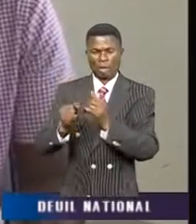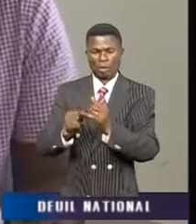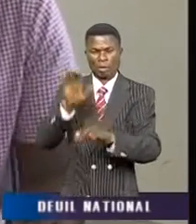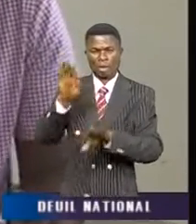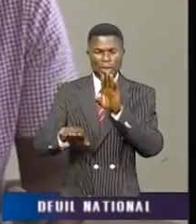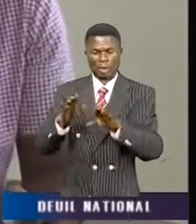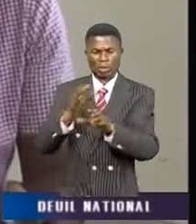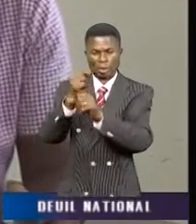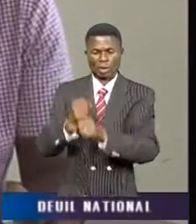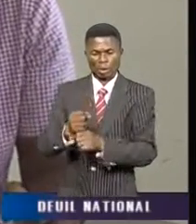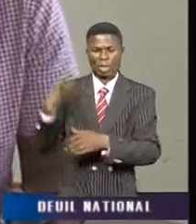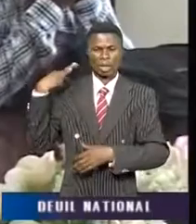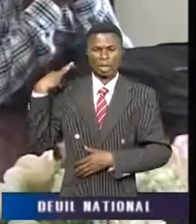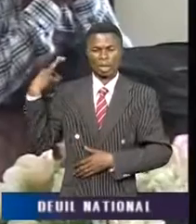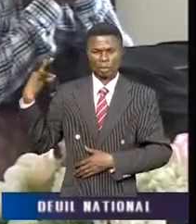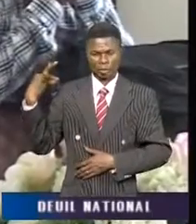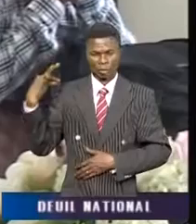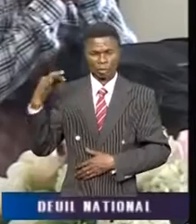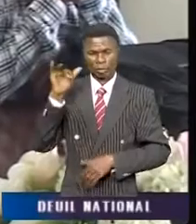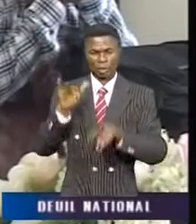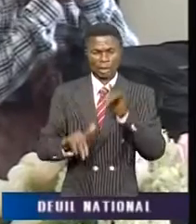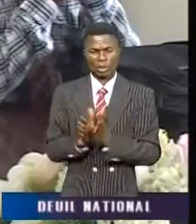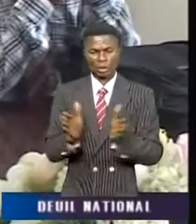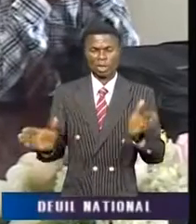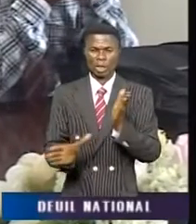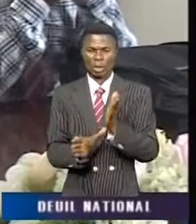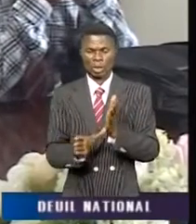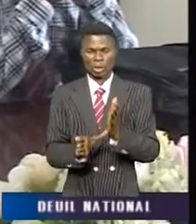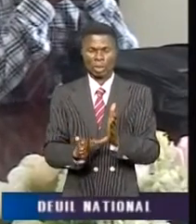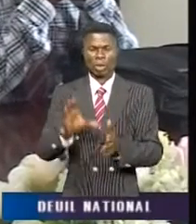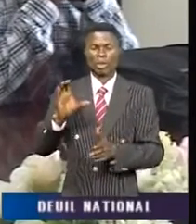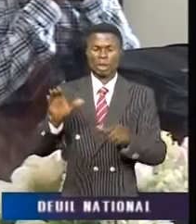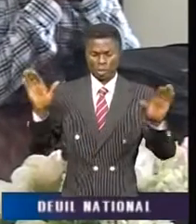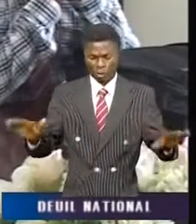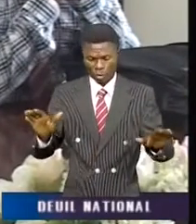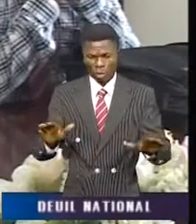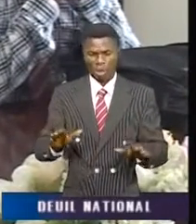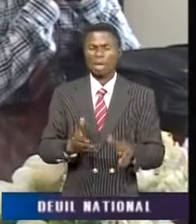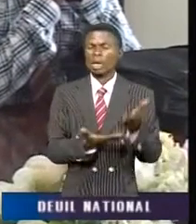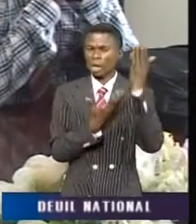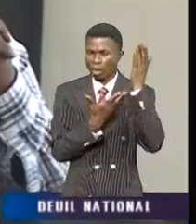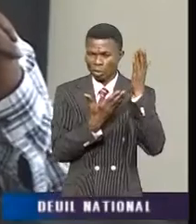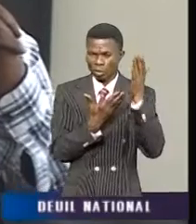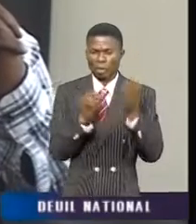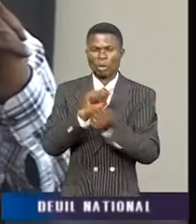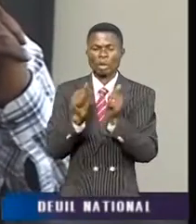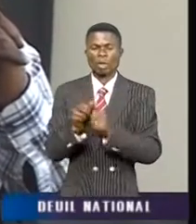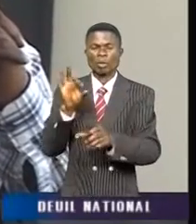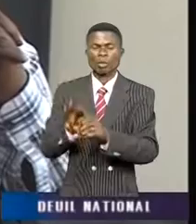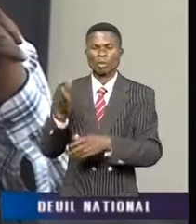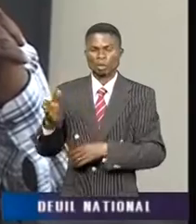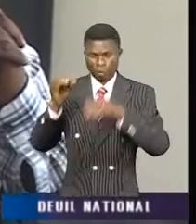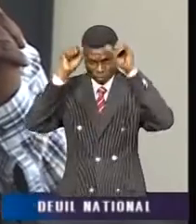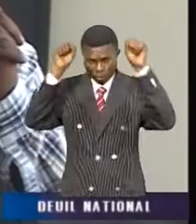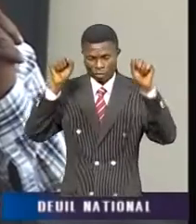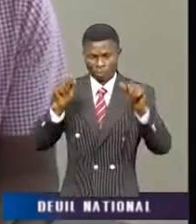de réception des candidatures. Le secrétaire général adjoint de la COMICO explique la portée relative à cette circonstance. Le président